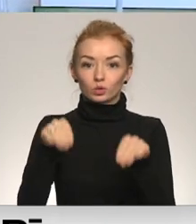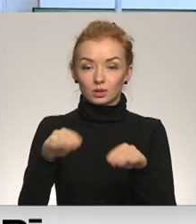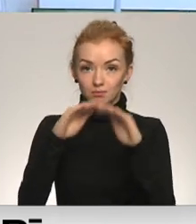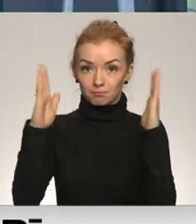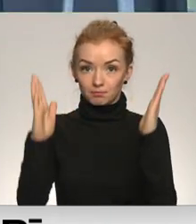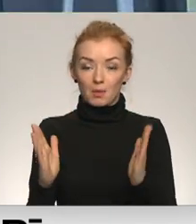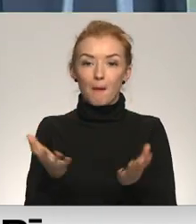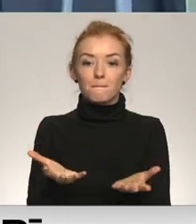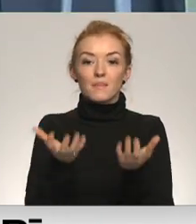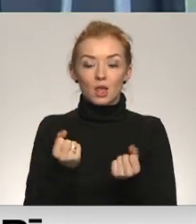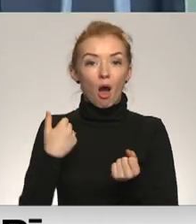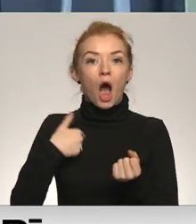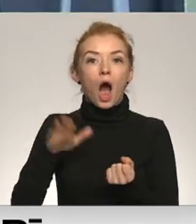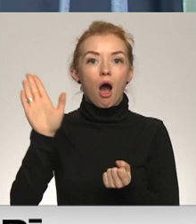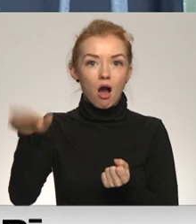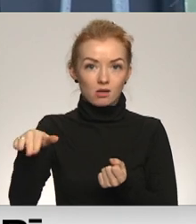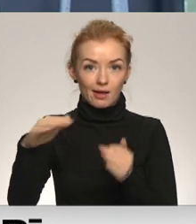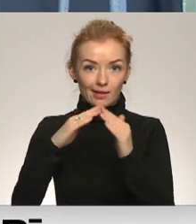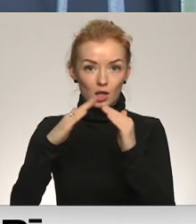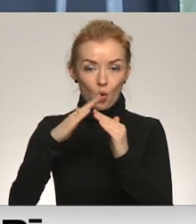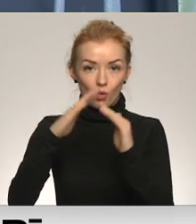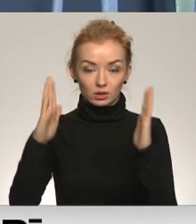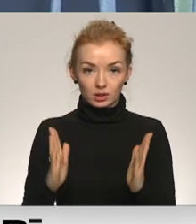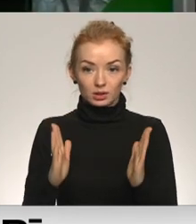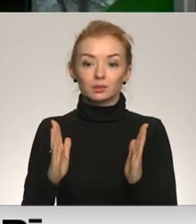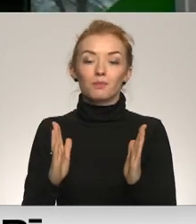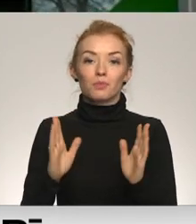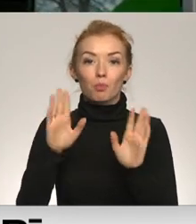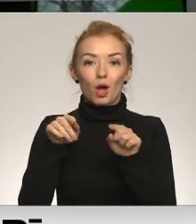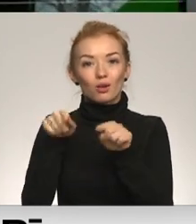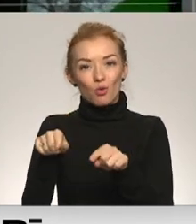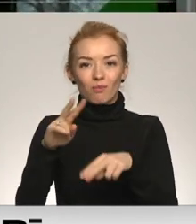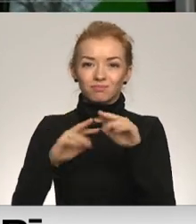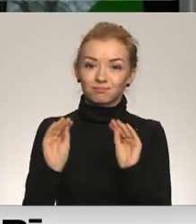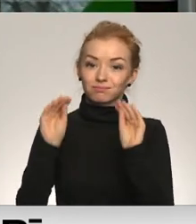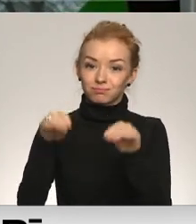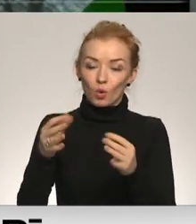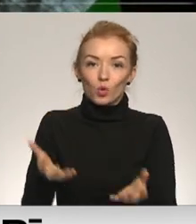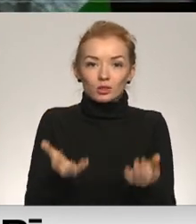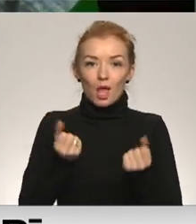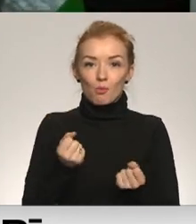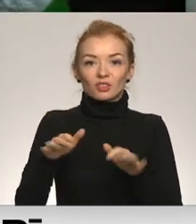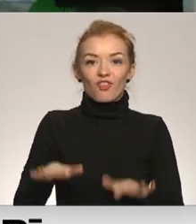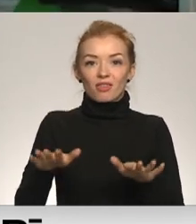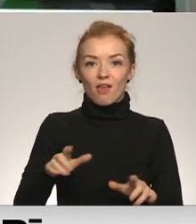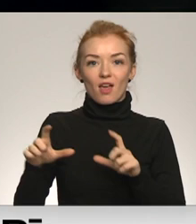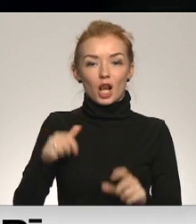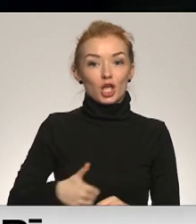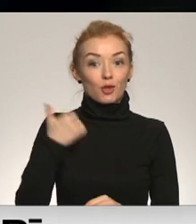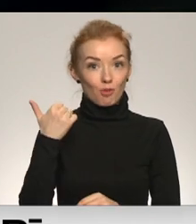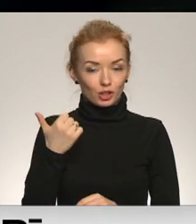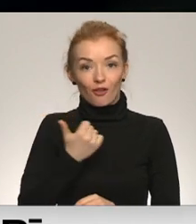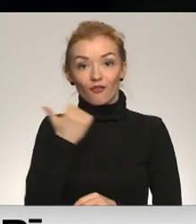iepakojuma pieņemšanas ārā kioskiem. Rūpes par tā uzstādīšanu un uzturēšanu uzņēmies vietējā veikala īpašnieks.